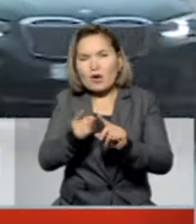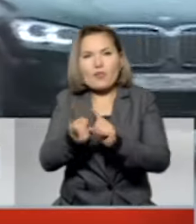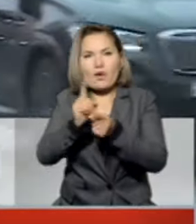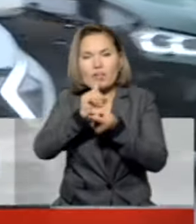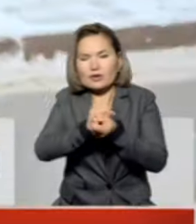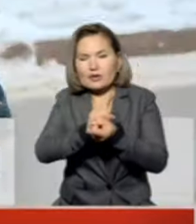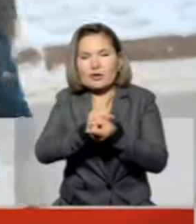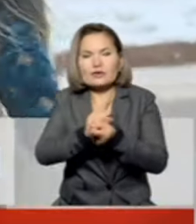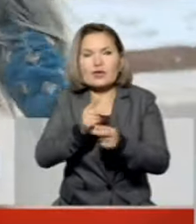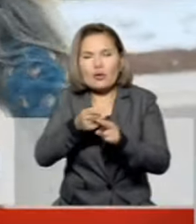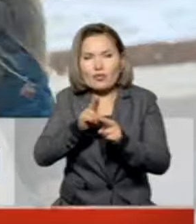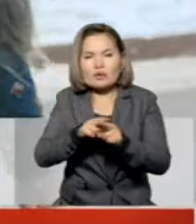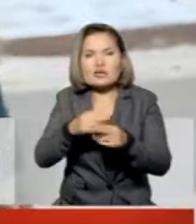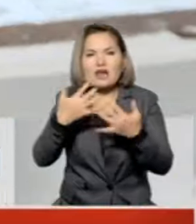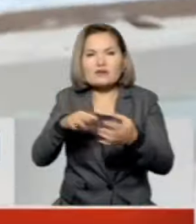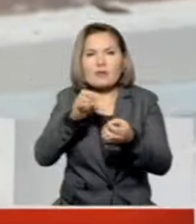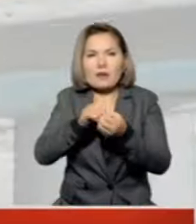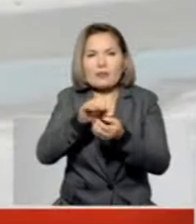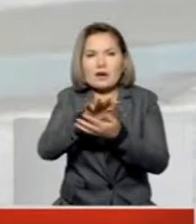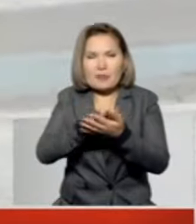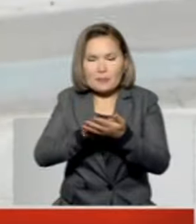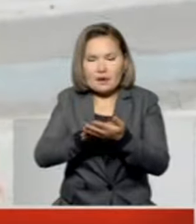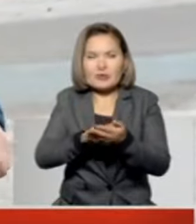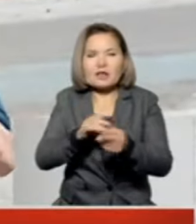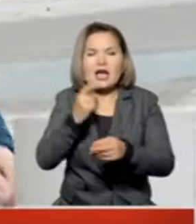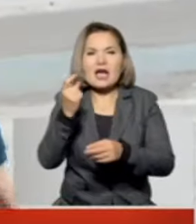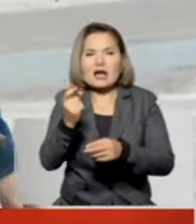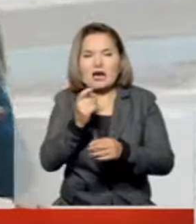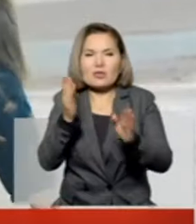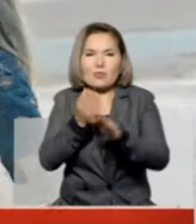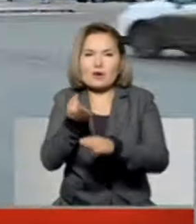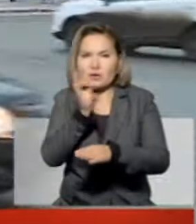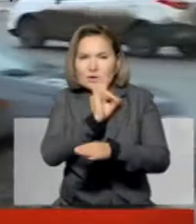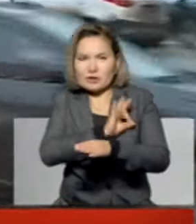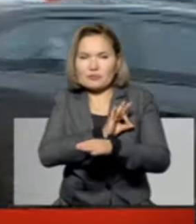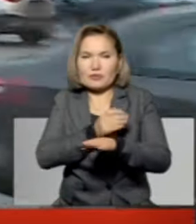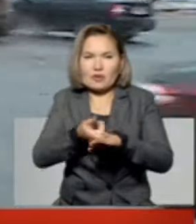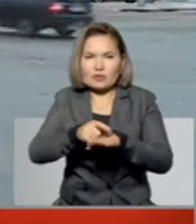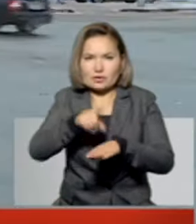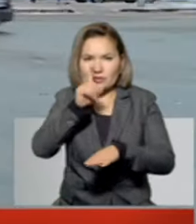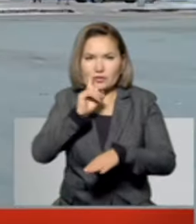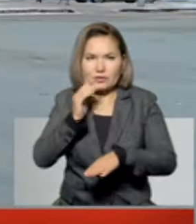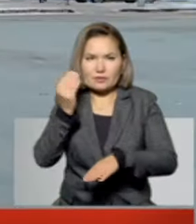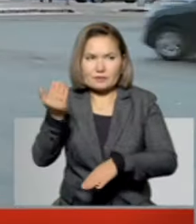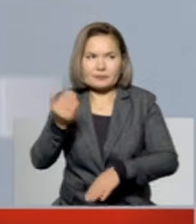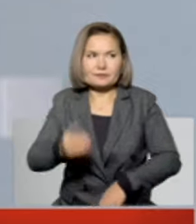көшу ғылыми тұрғыдан да, экономикалық жағынан да тиімді болғанын айтады.